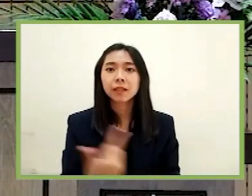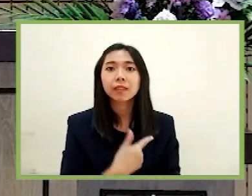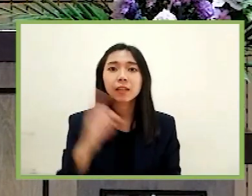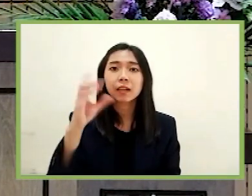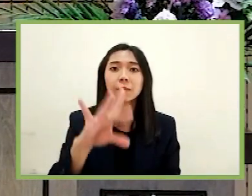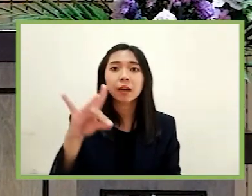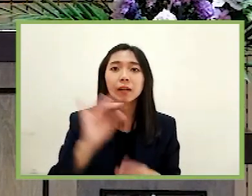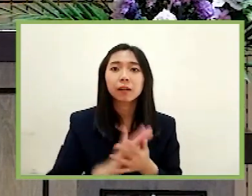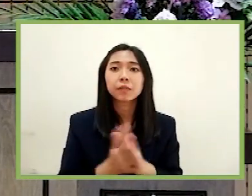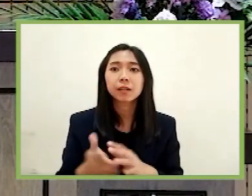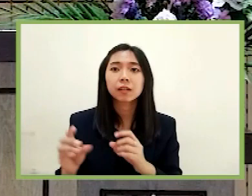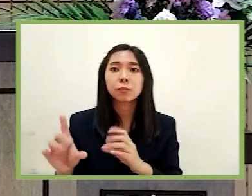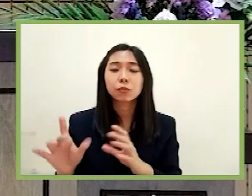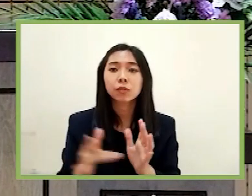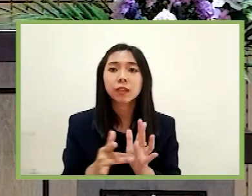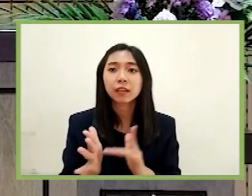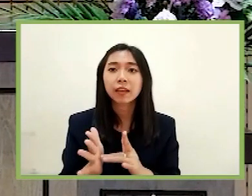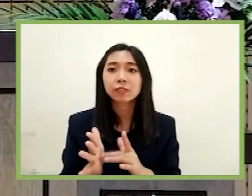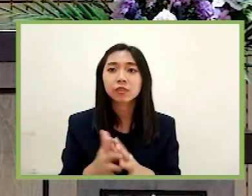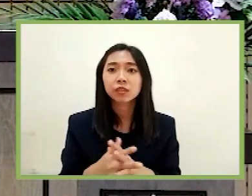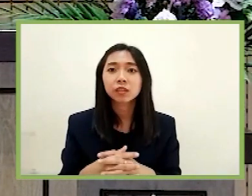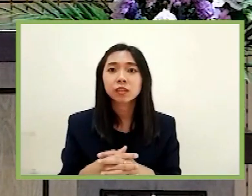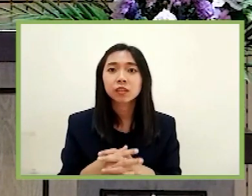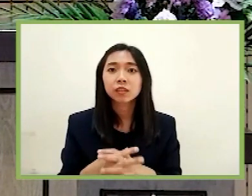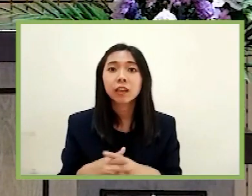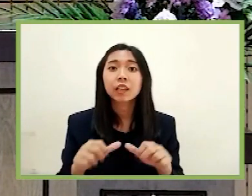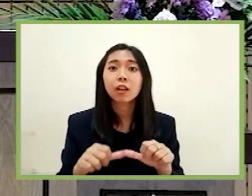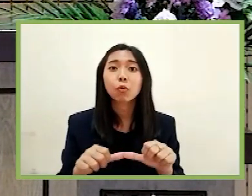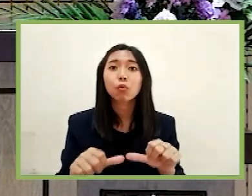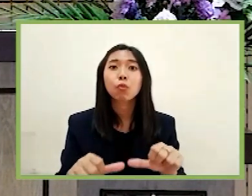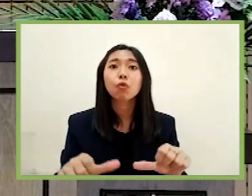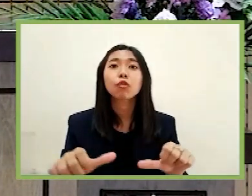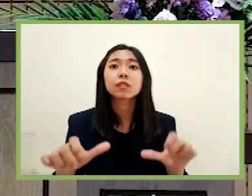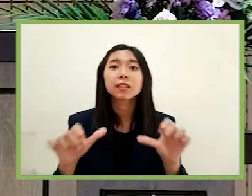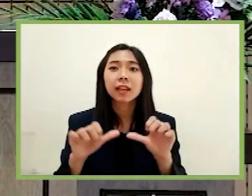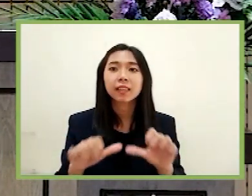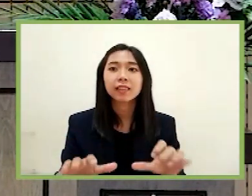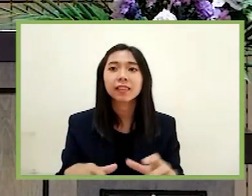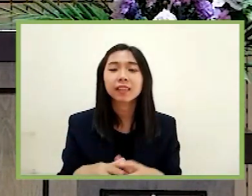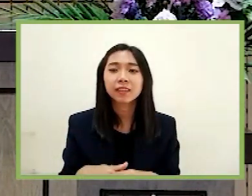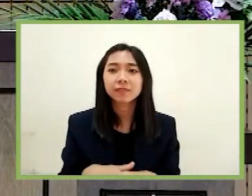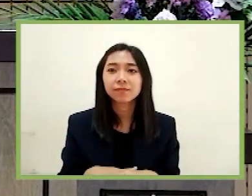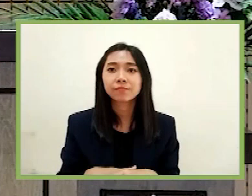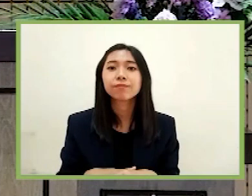menjadi murid Kristus untuk meneruskan nilai-nilai Keabadian itu